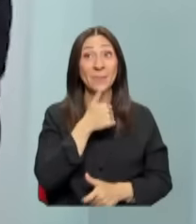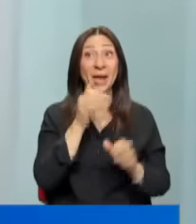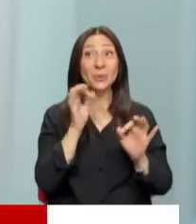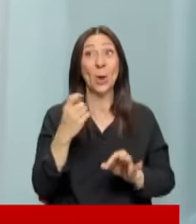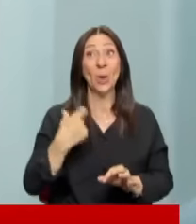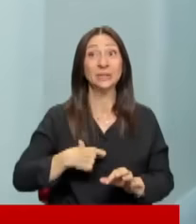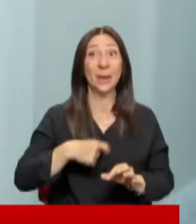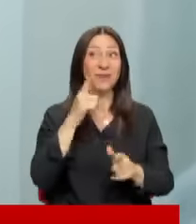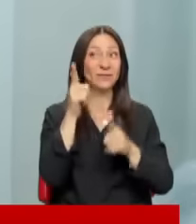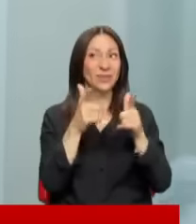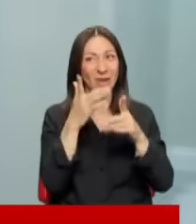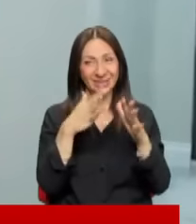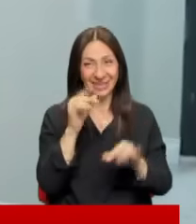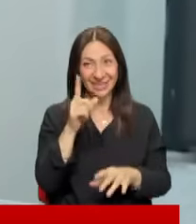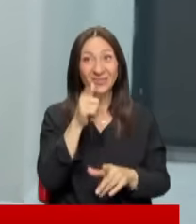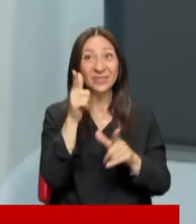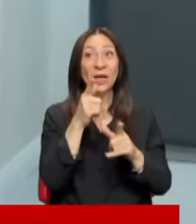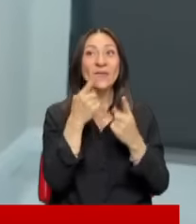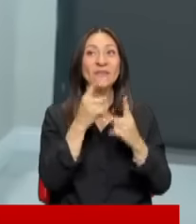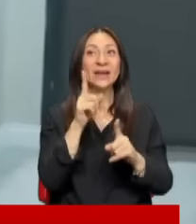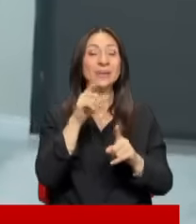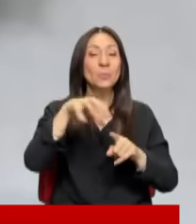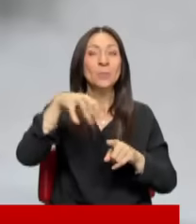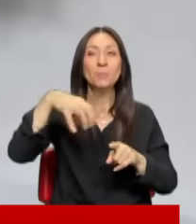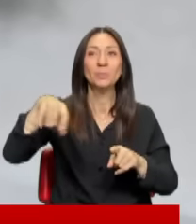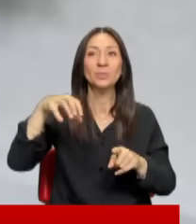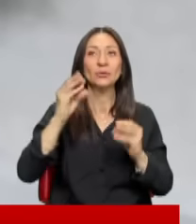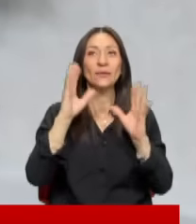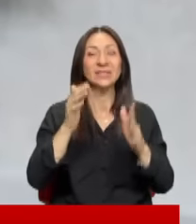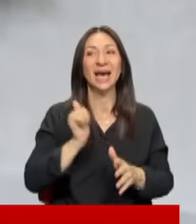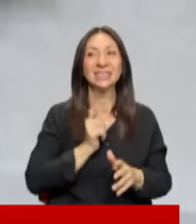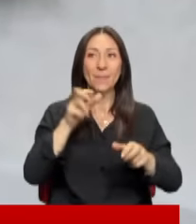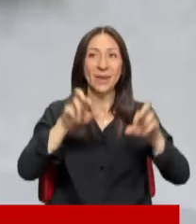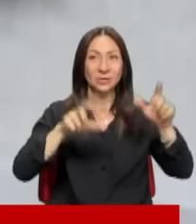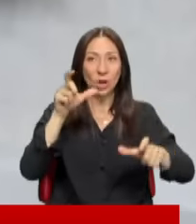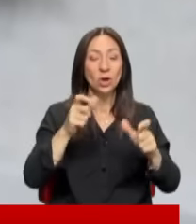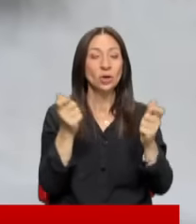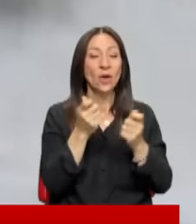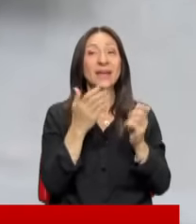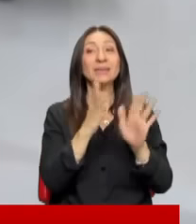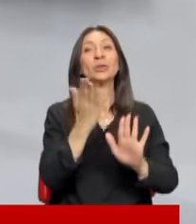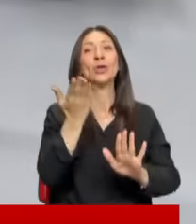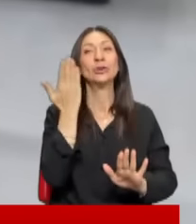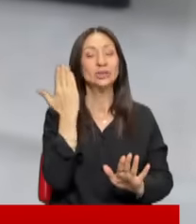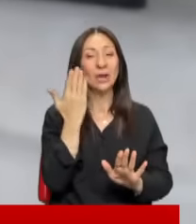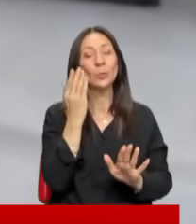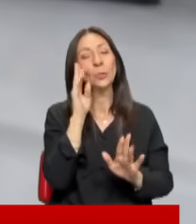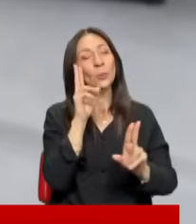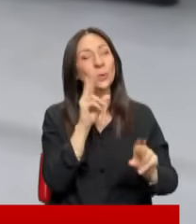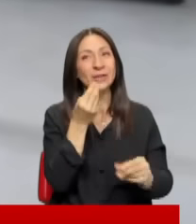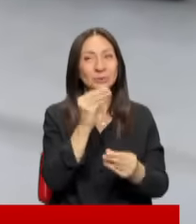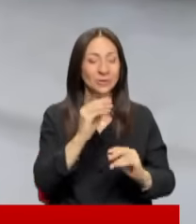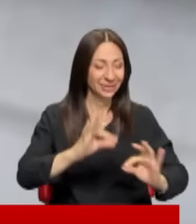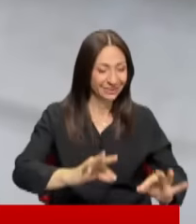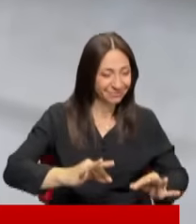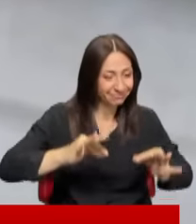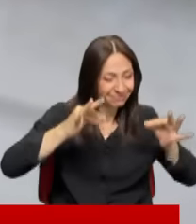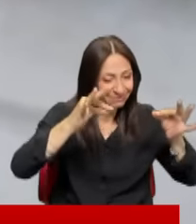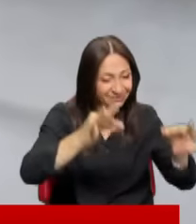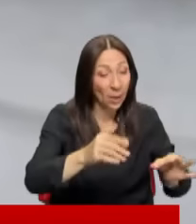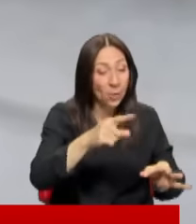Günü'ne özel bir video hazırladı. Videoda farklı birimlerden çok sayıda askeri personel görevine gitmeden önce uyuyan çocuklarının üzerine